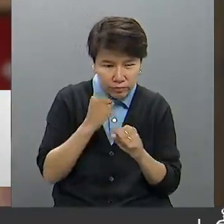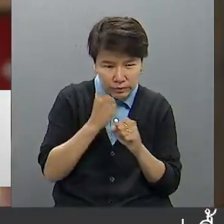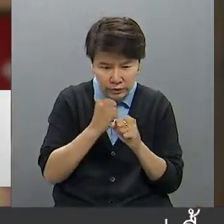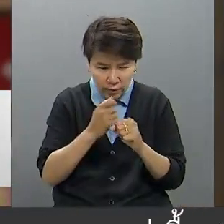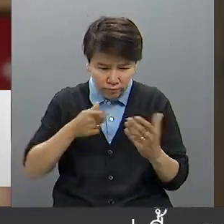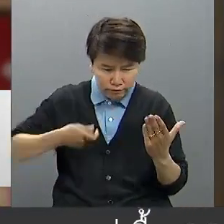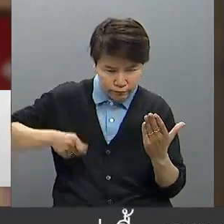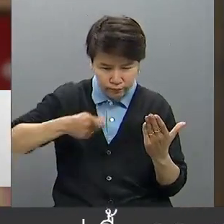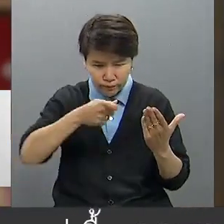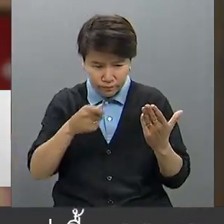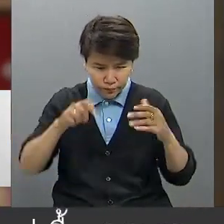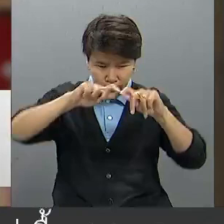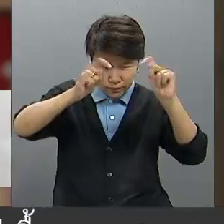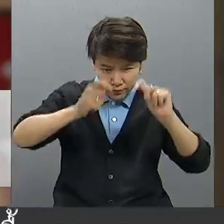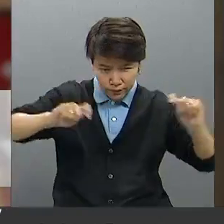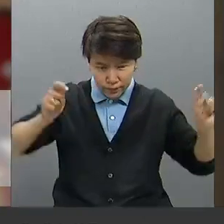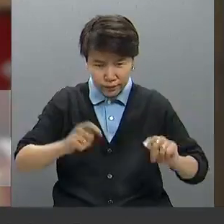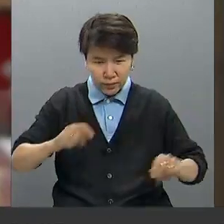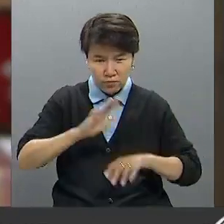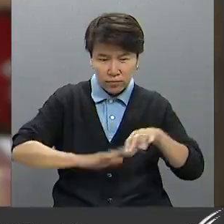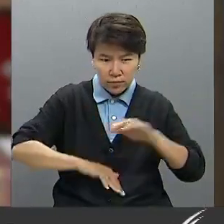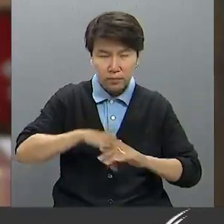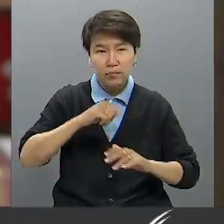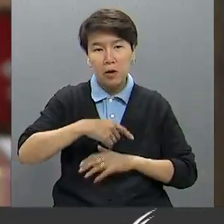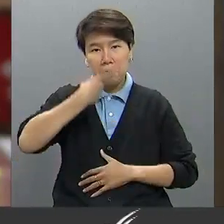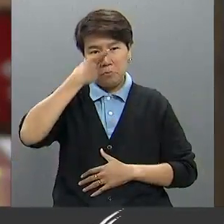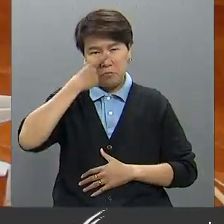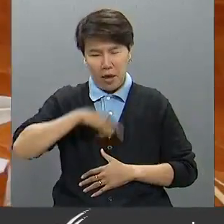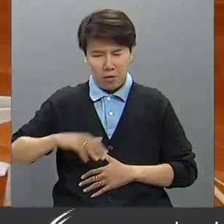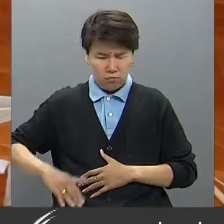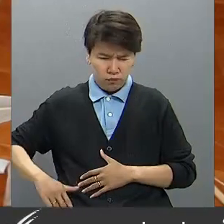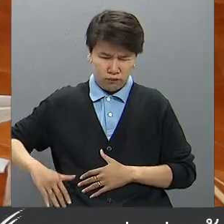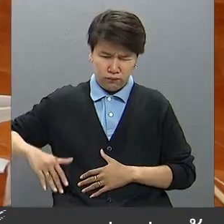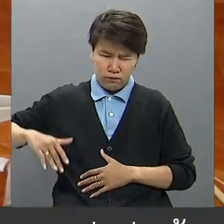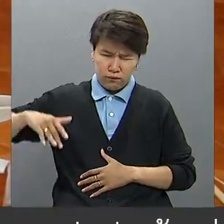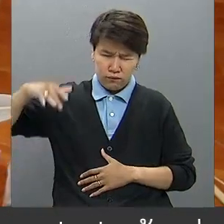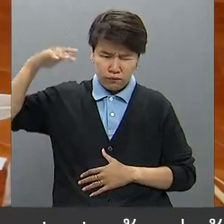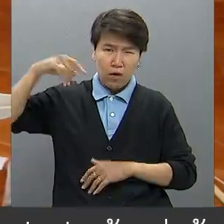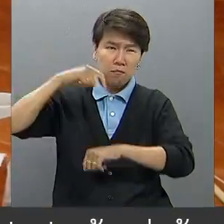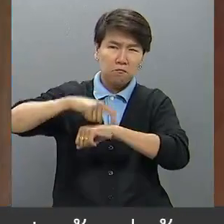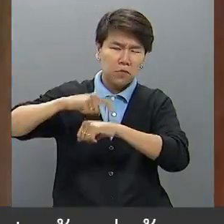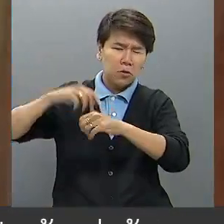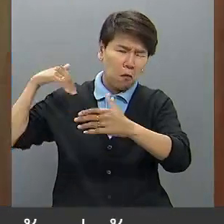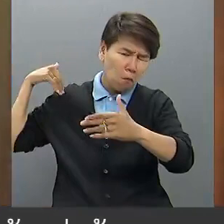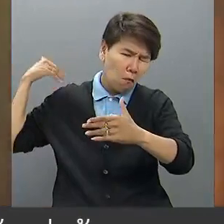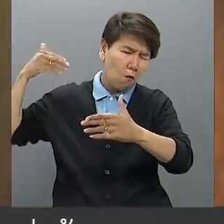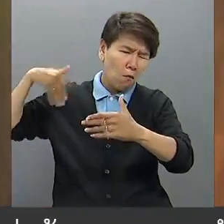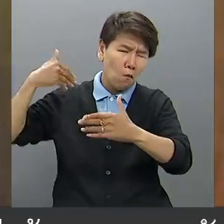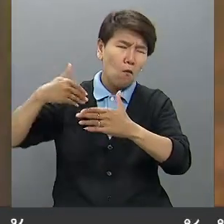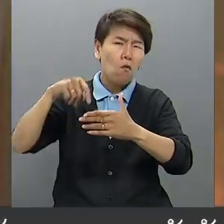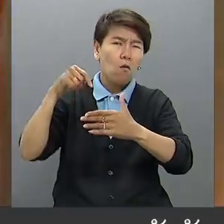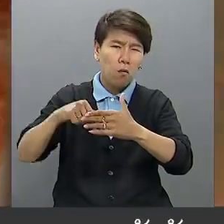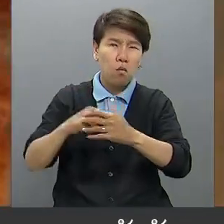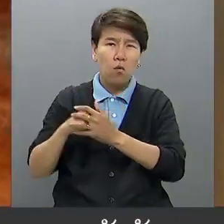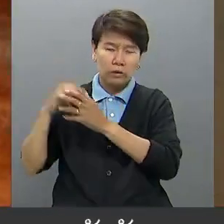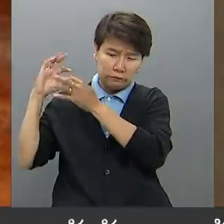คู่กับคนไทยมานานแล้วครับผมก็เกิดความรักความชอบตรงเนี้ยตั้งแต่เด็กๆมาแล้วก็สืบทอดจากรุ่นคุณตาม